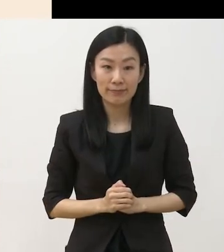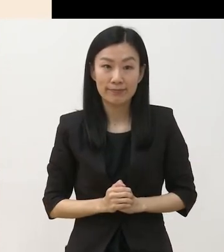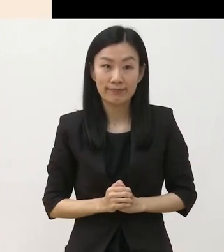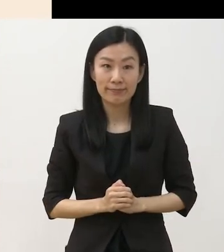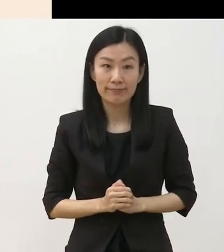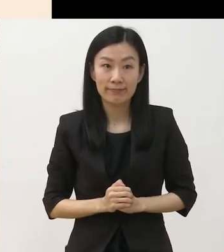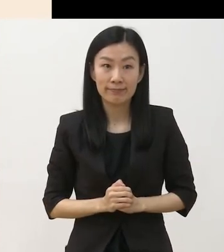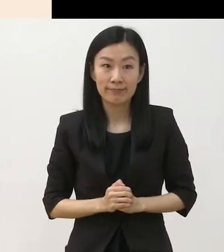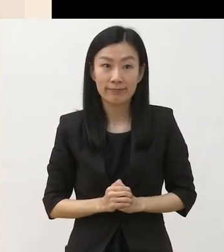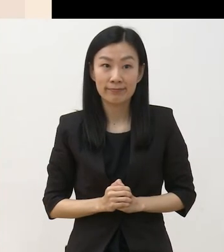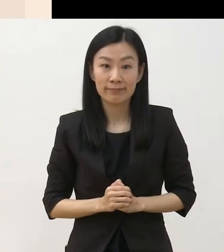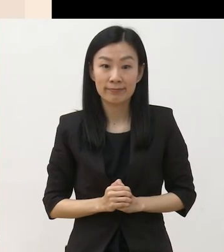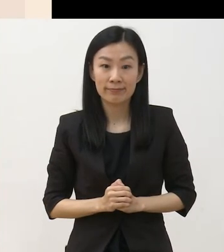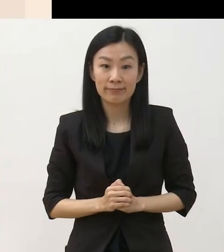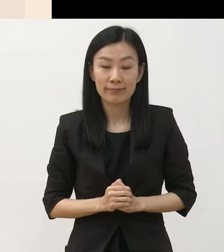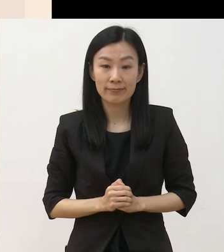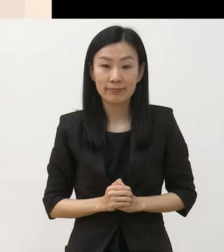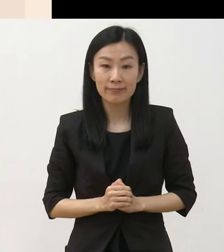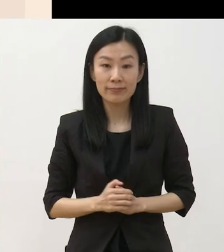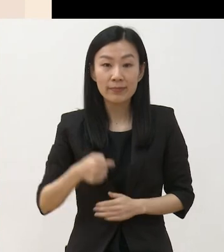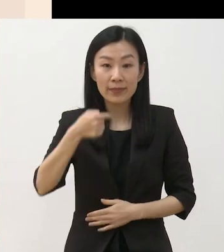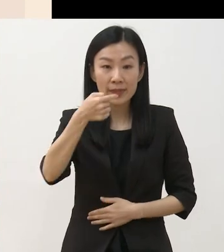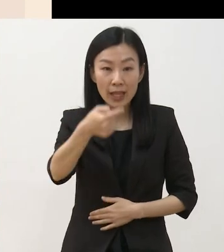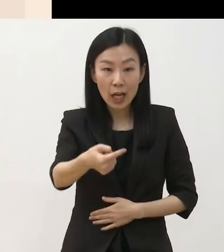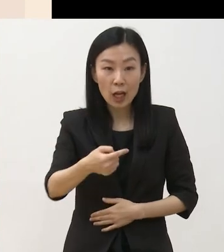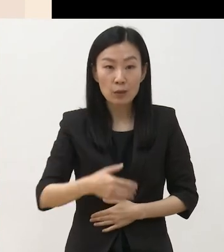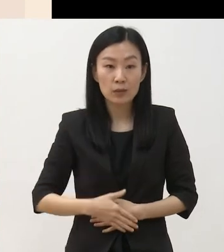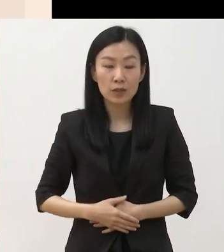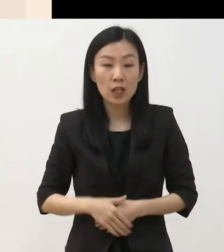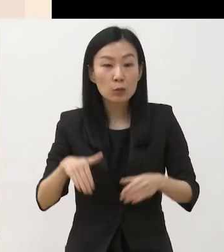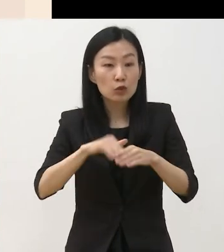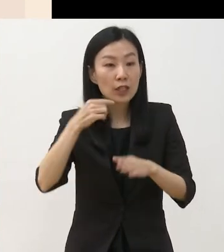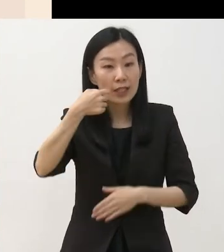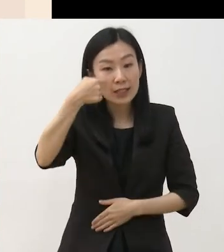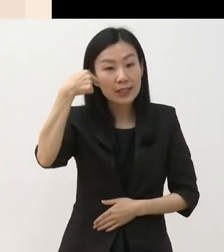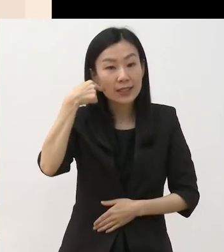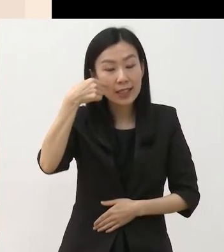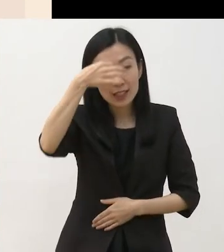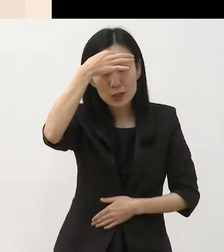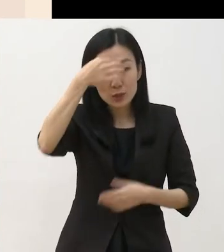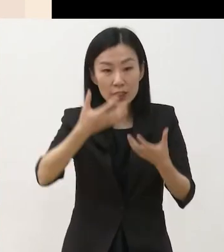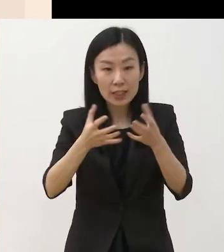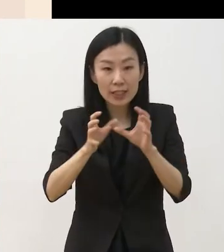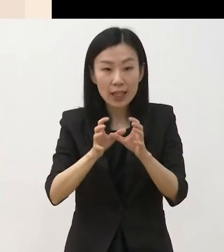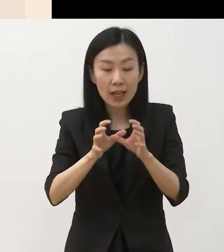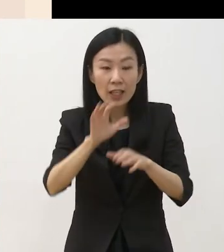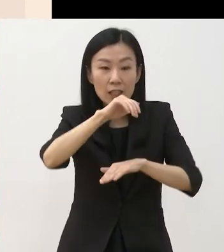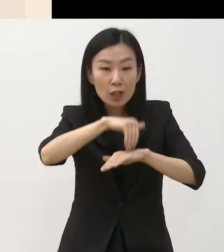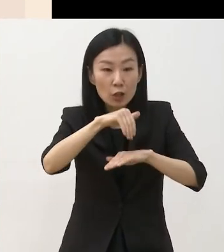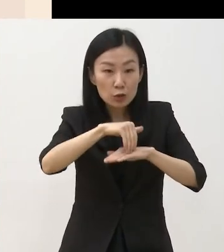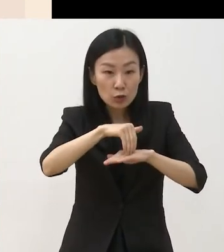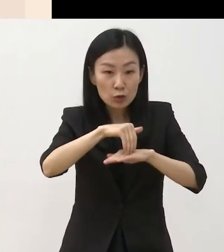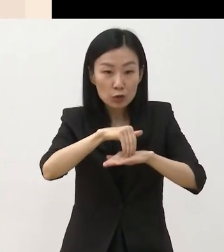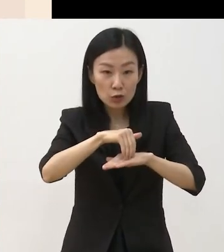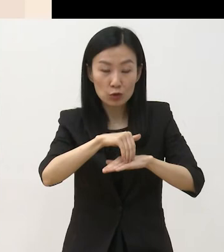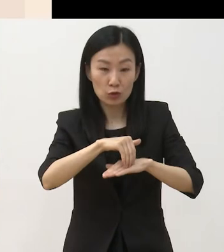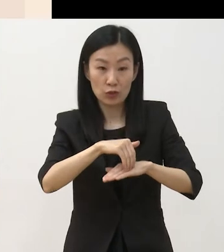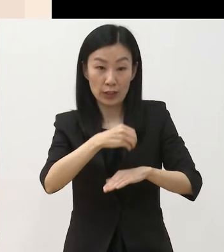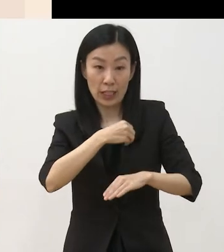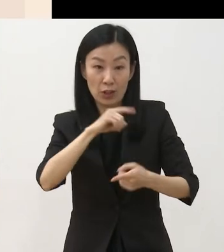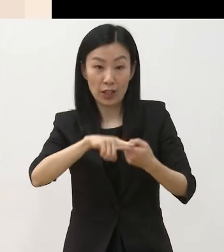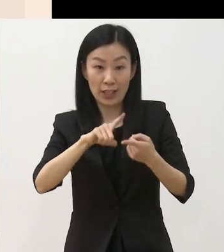네, 다음은 문화예술 기관 연수단원 지원 사업에 대해서 설명을